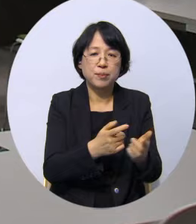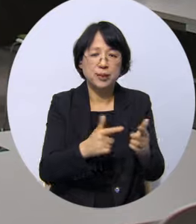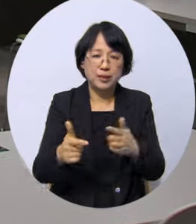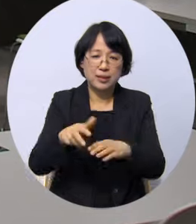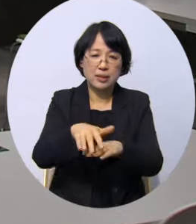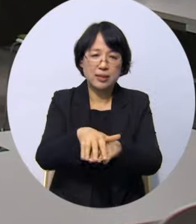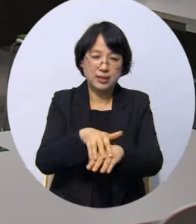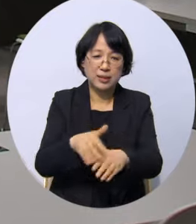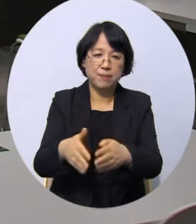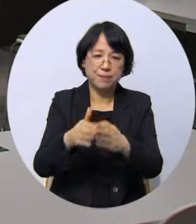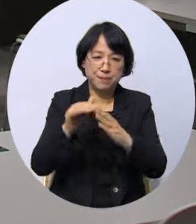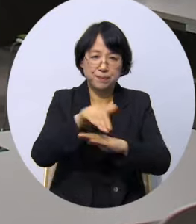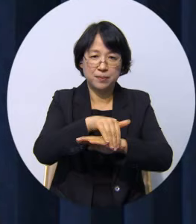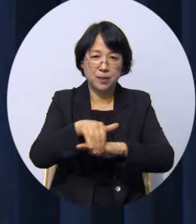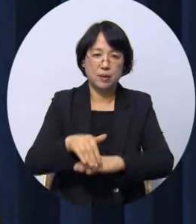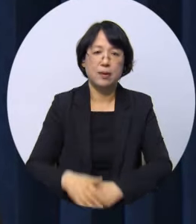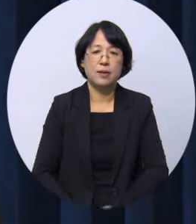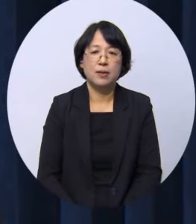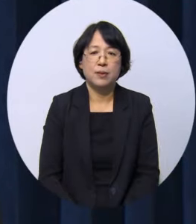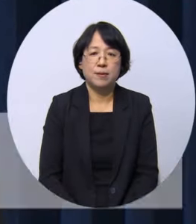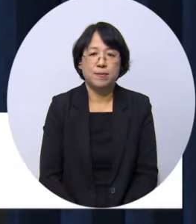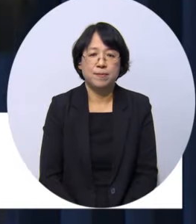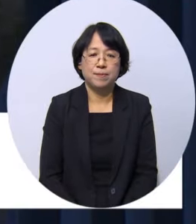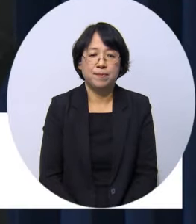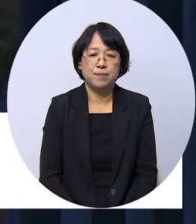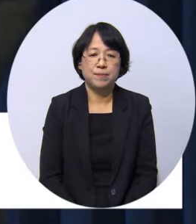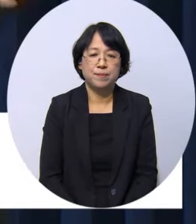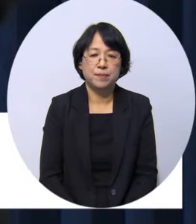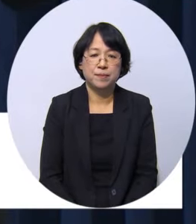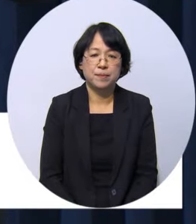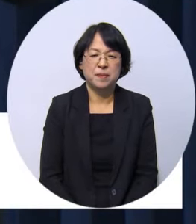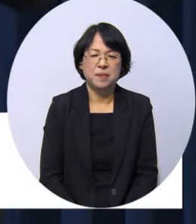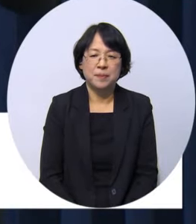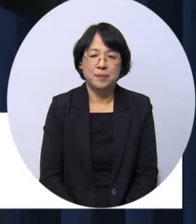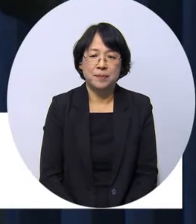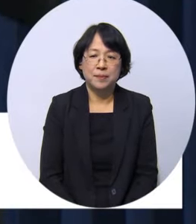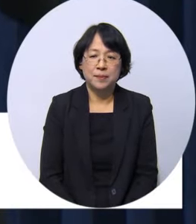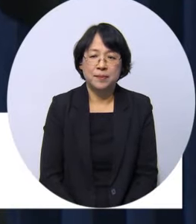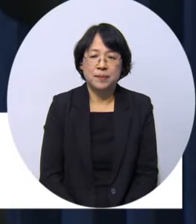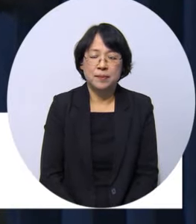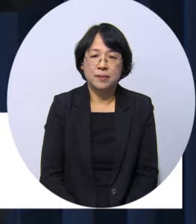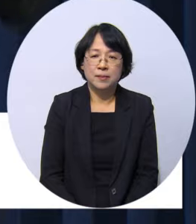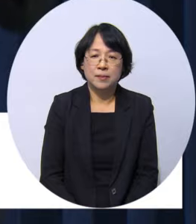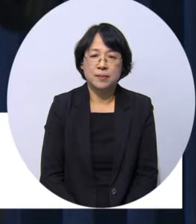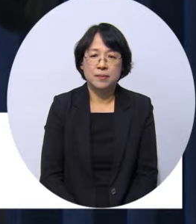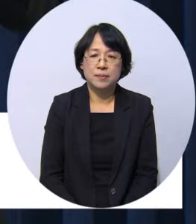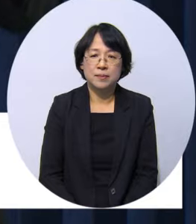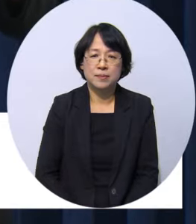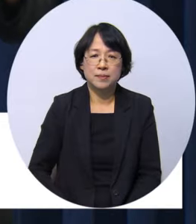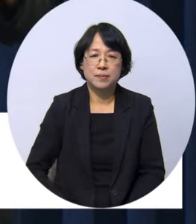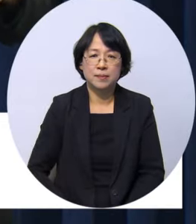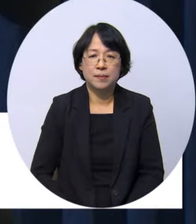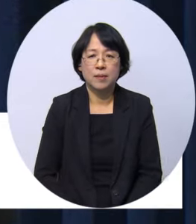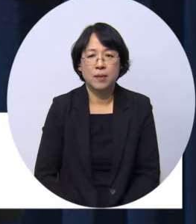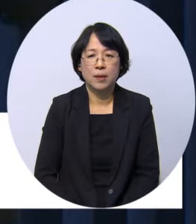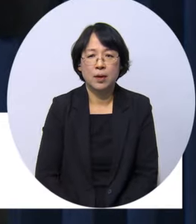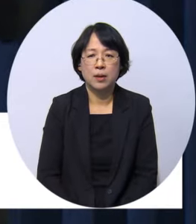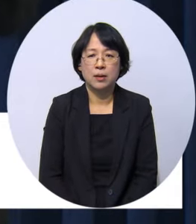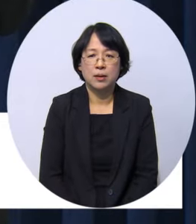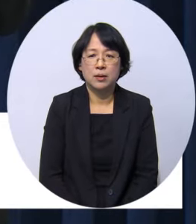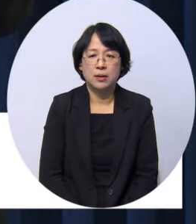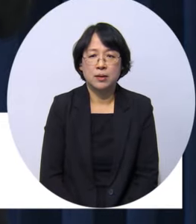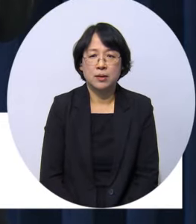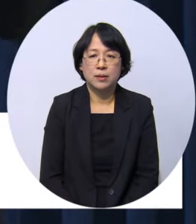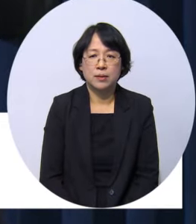만들겠다는 계획입니다 전문의 중심에 병원으로 가기 위해서는 진료지원 간호사의 제도